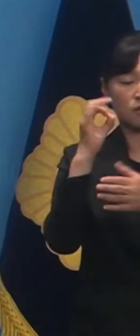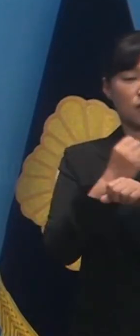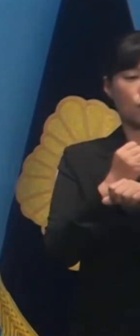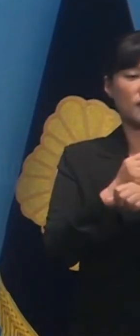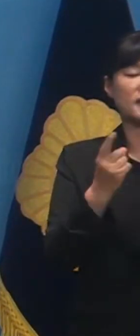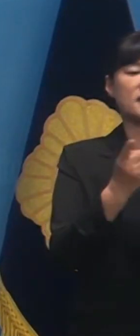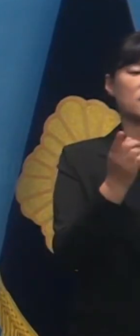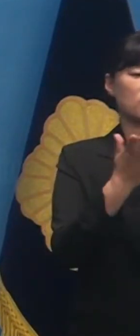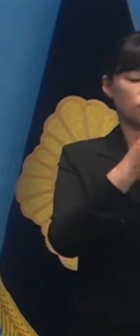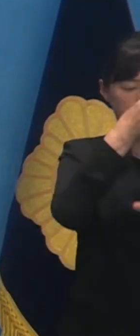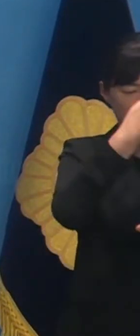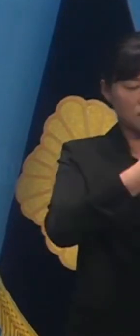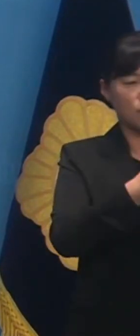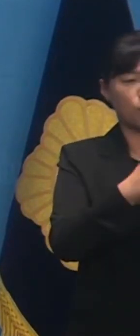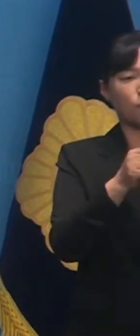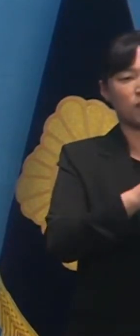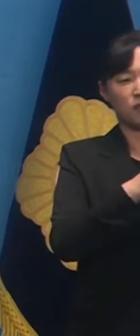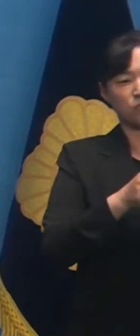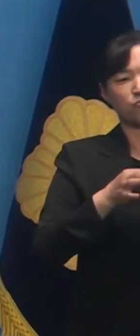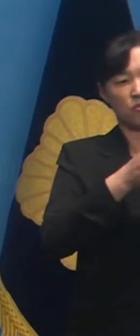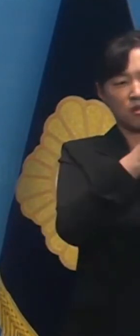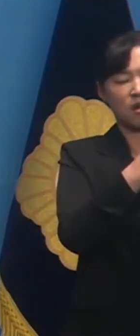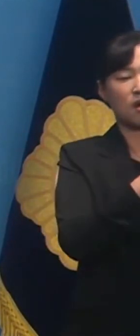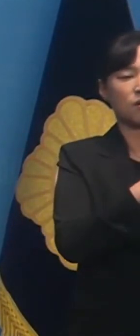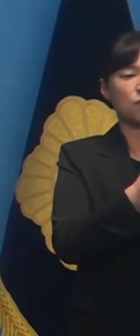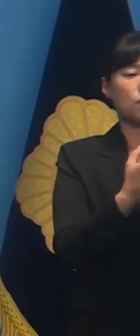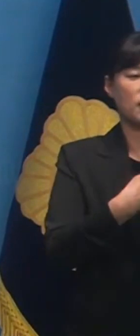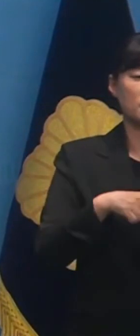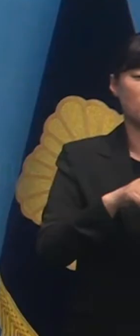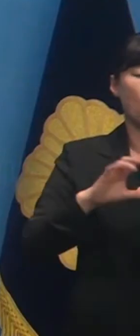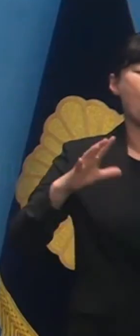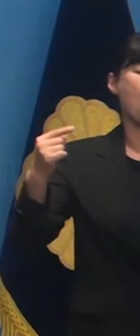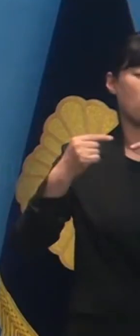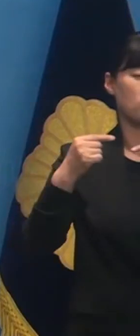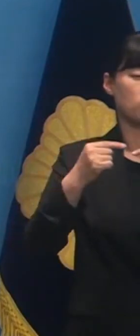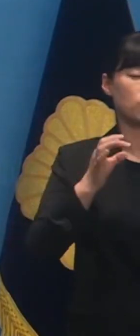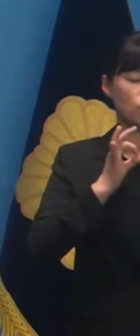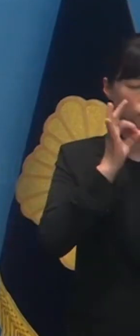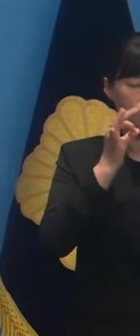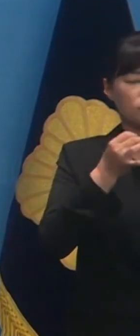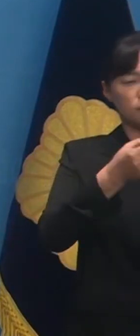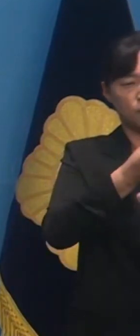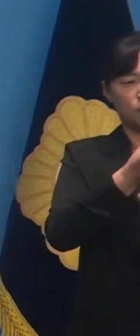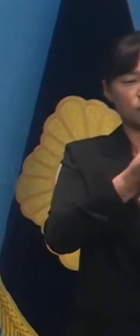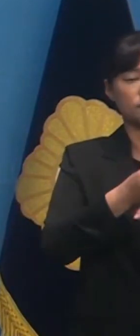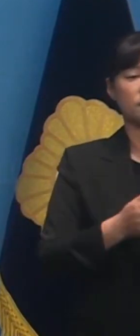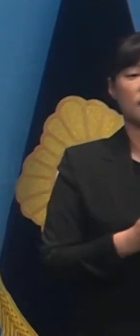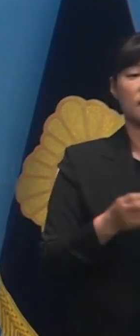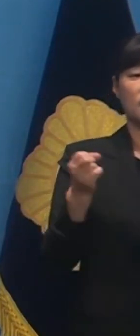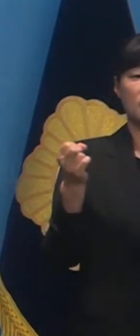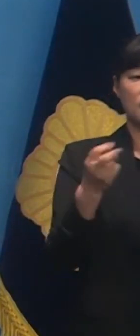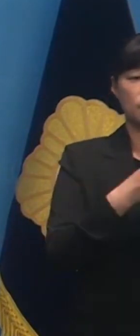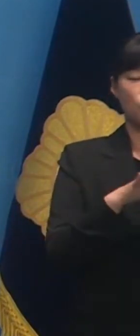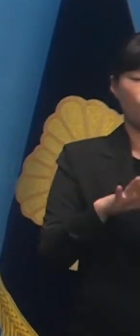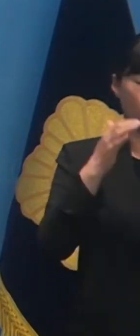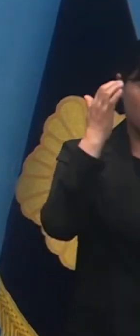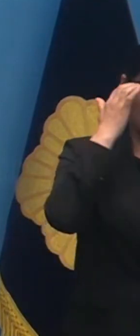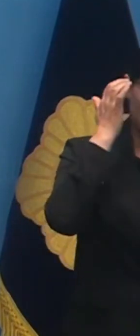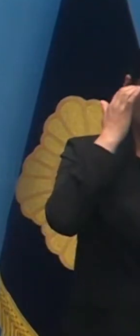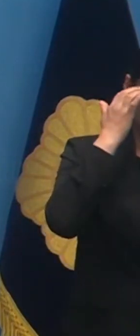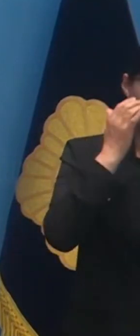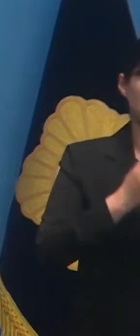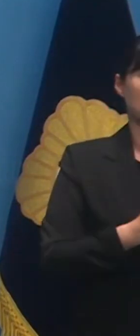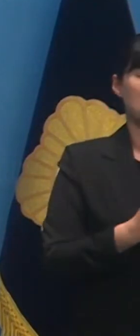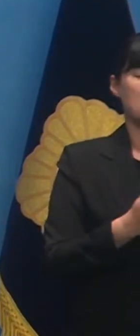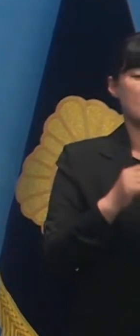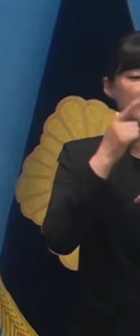직접 사죄와 배상에 나서도록 외교적 노력에 적극 나서야 할 때입니다. 다시 한번 오랜 고통